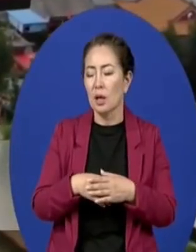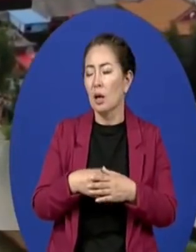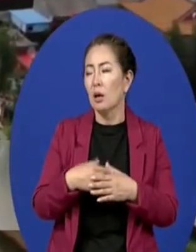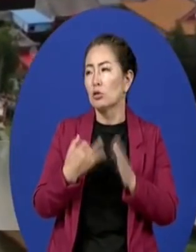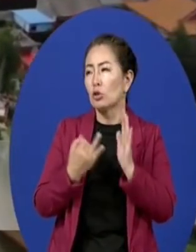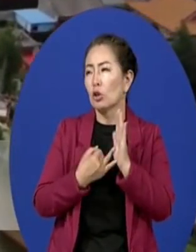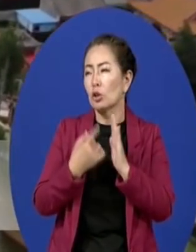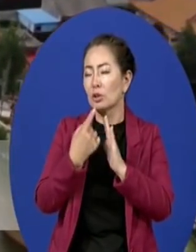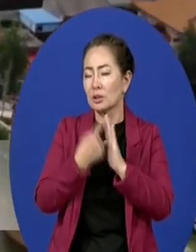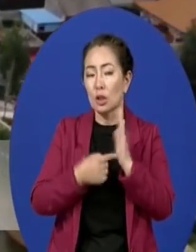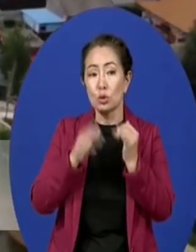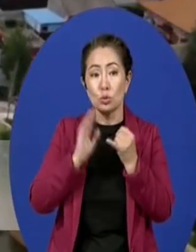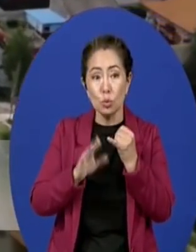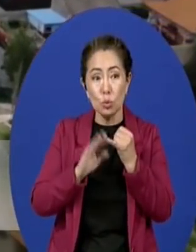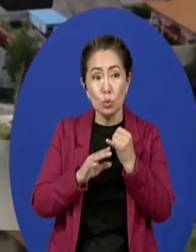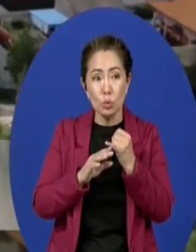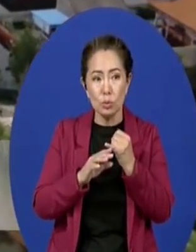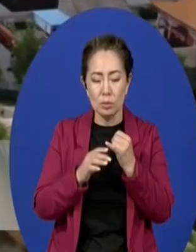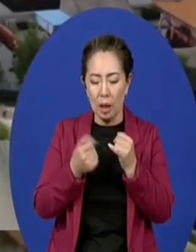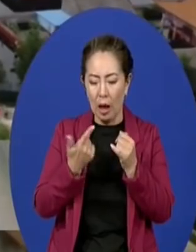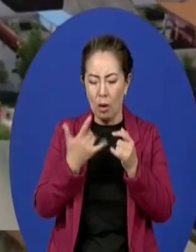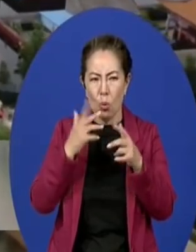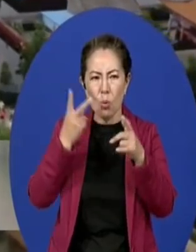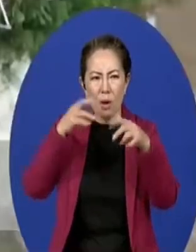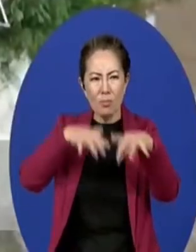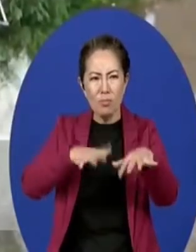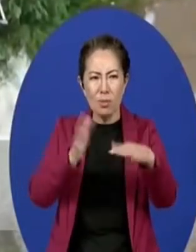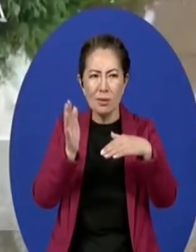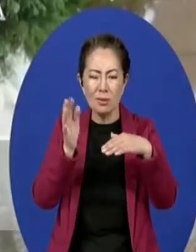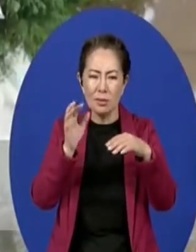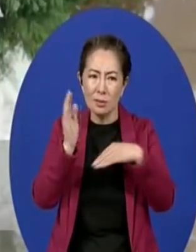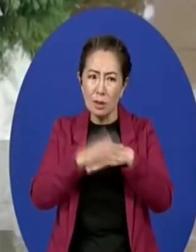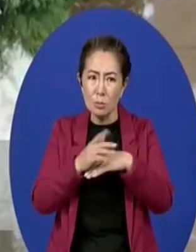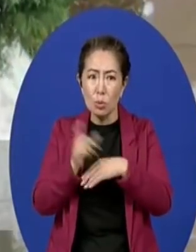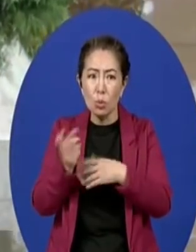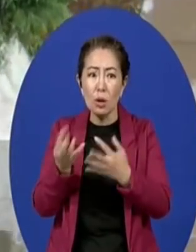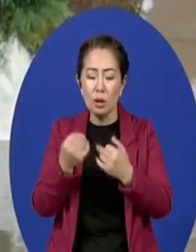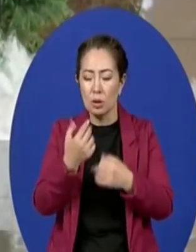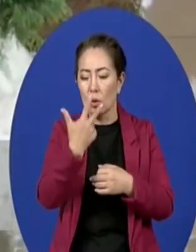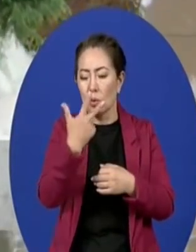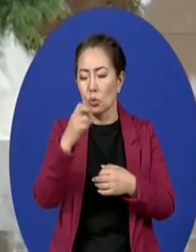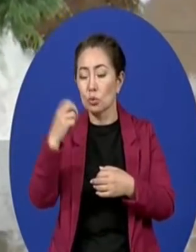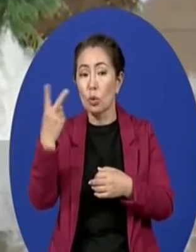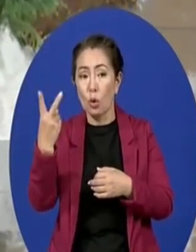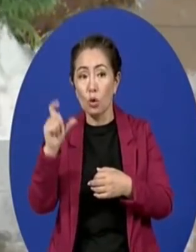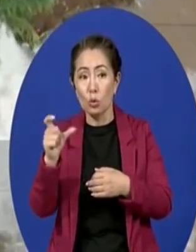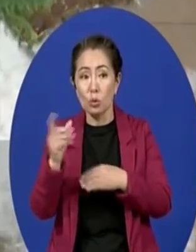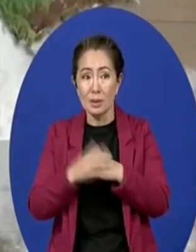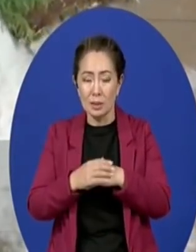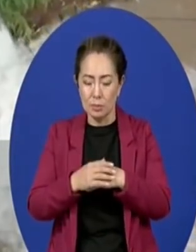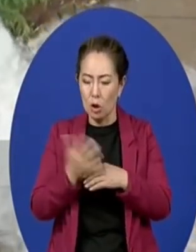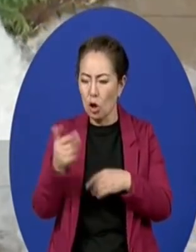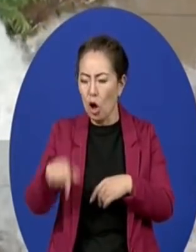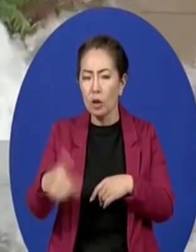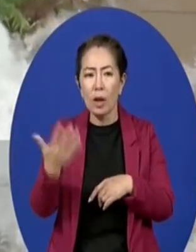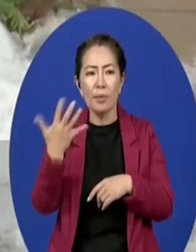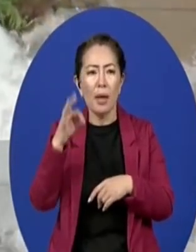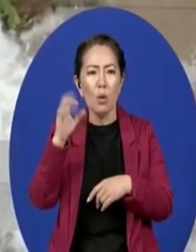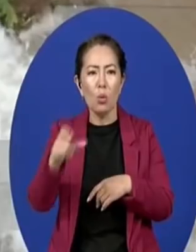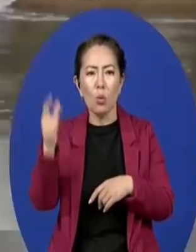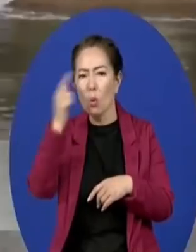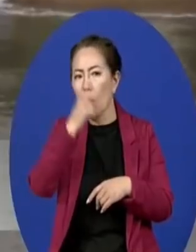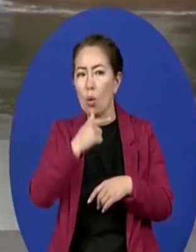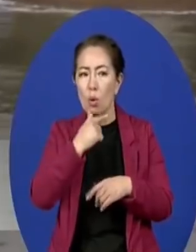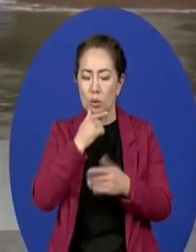сүүлээр болсон үер усны гамшигын үеэр амиалтсан хүний тоо 302 болоод байгаа төдийгүй 50 хүн одоо хүртэл